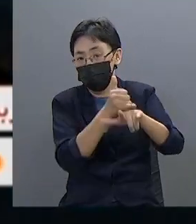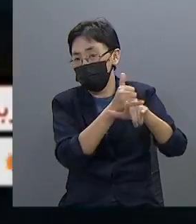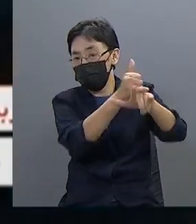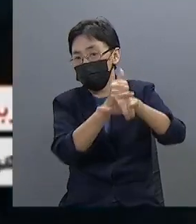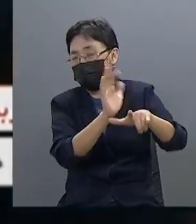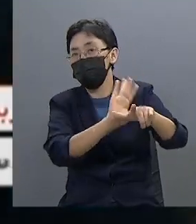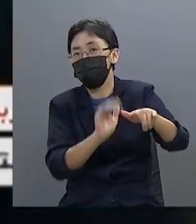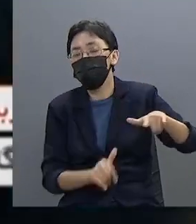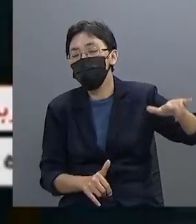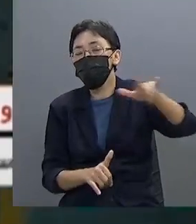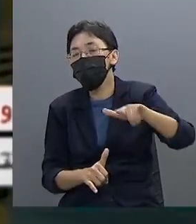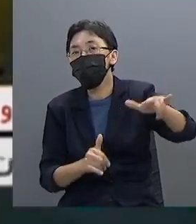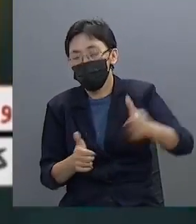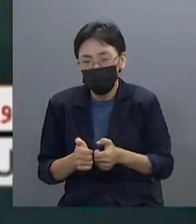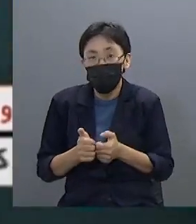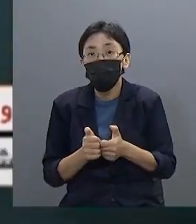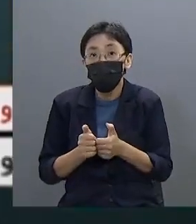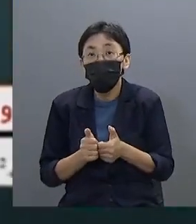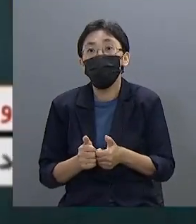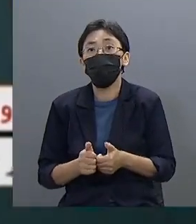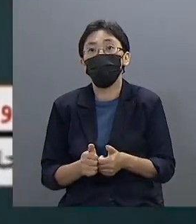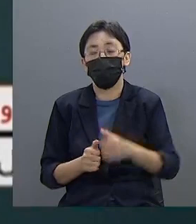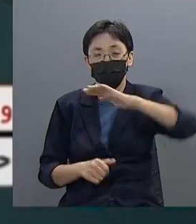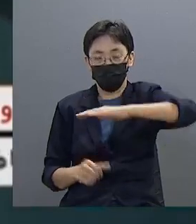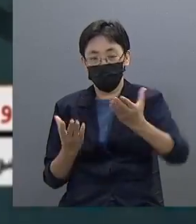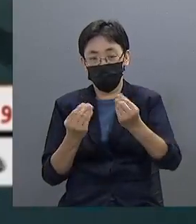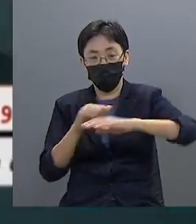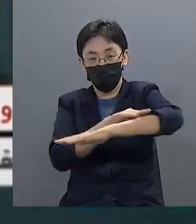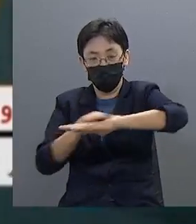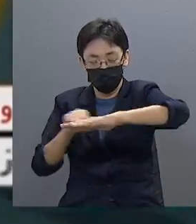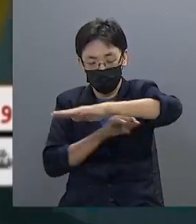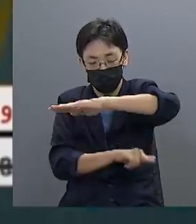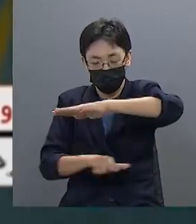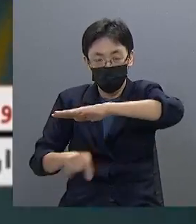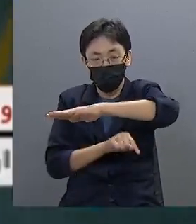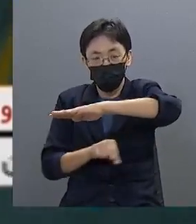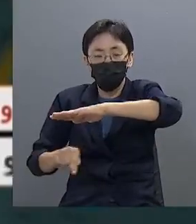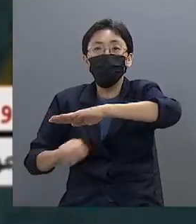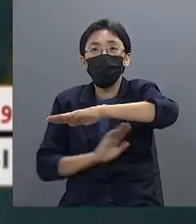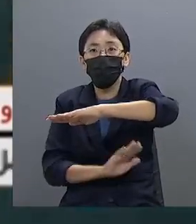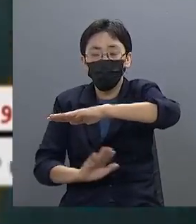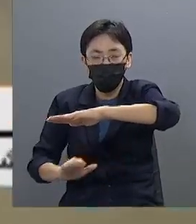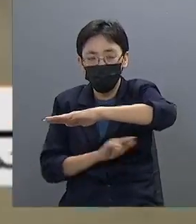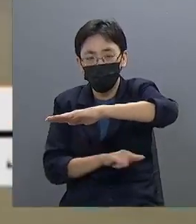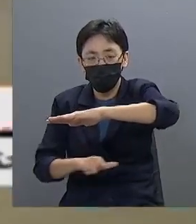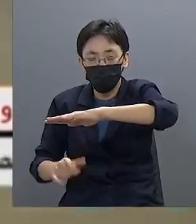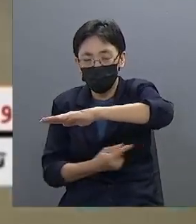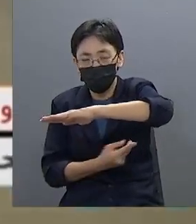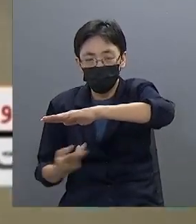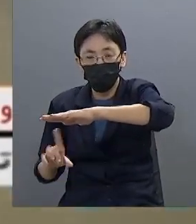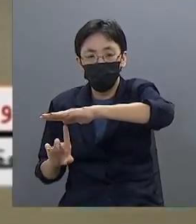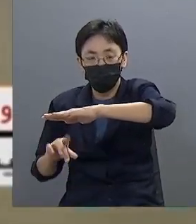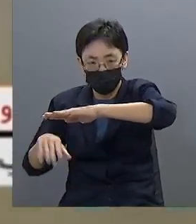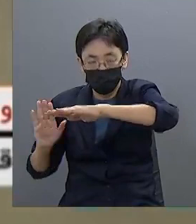านเก็บโดรนใต้ดินของอิหร่านค่ะโดยเขาบอกว่ามีโดรนหลายรุ่นนะคะเก็บอยู่ในนี้รวมๆมากกว่า100ลำค่ะ